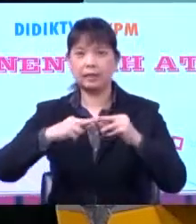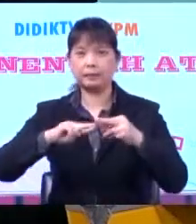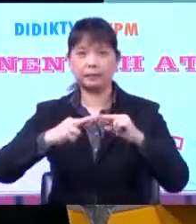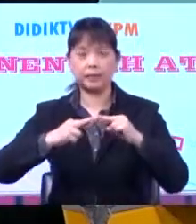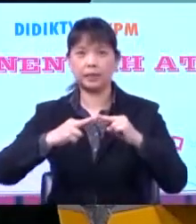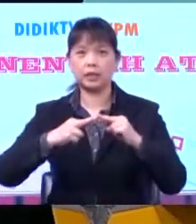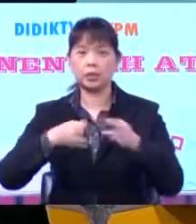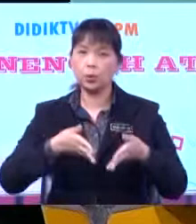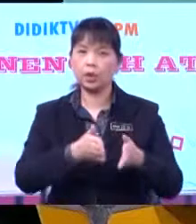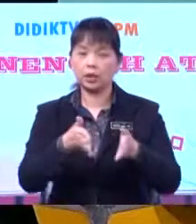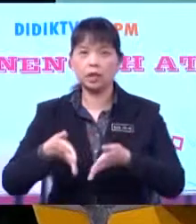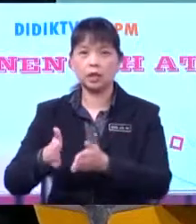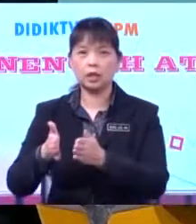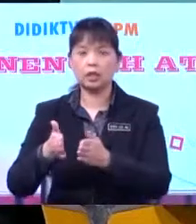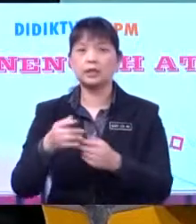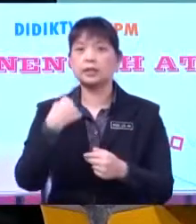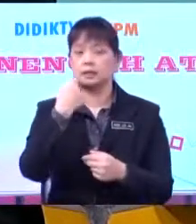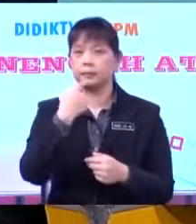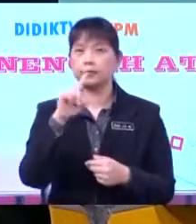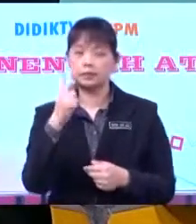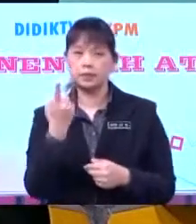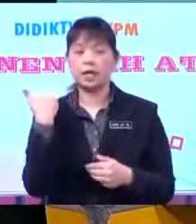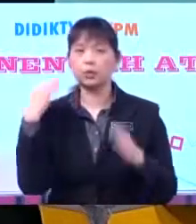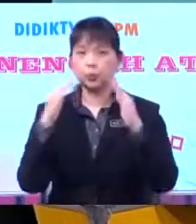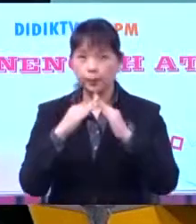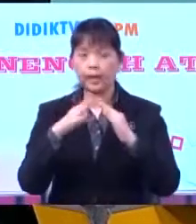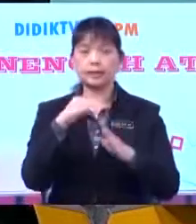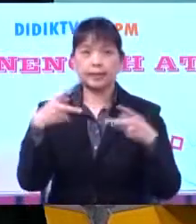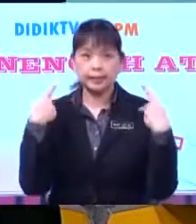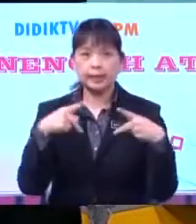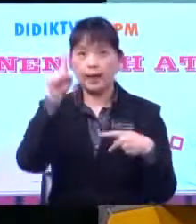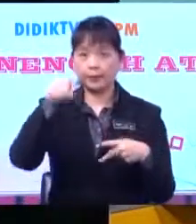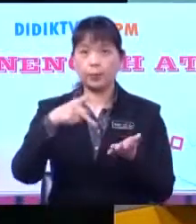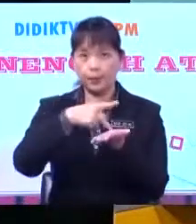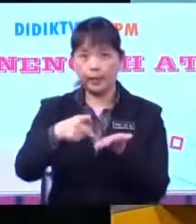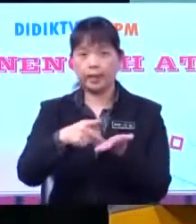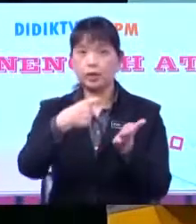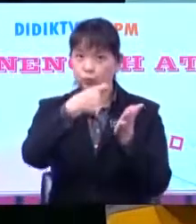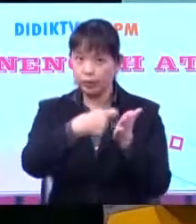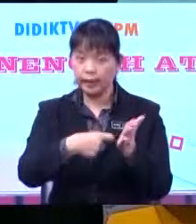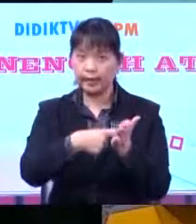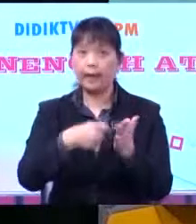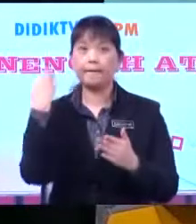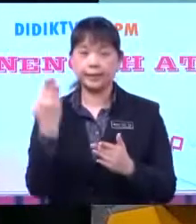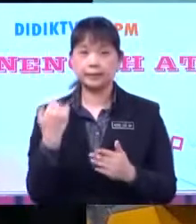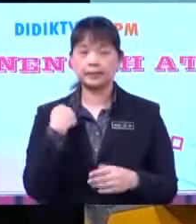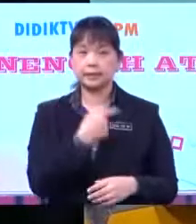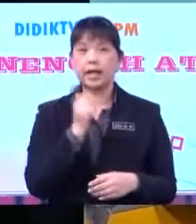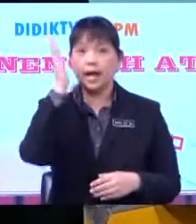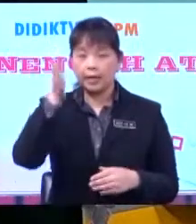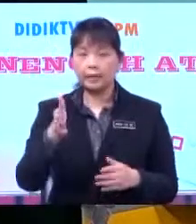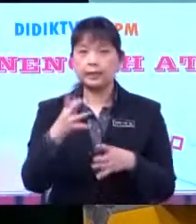Oke jadi setiap ada Bang Adek rumah dan juga gede nih kenapa itu kajitsu Hey Biasanya kita dapat suka ini